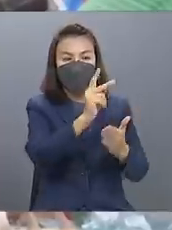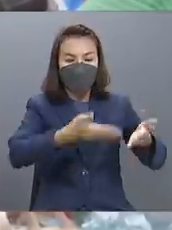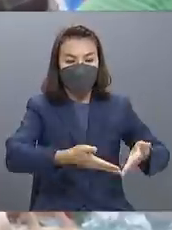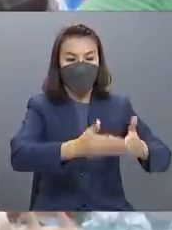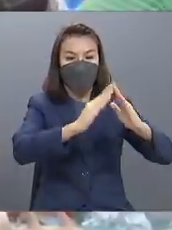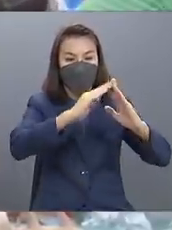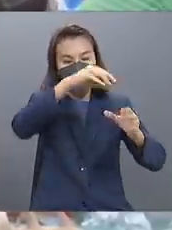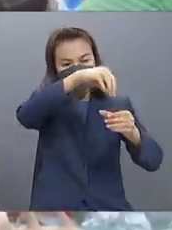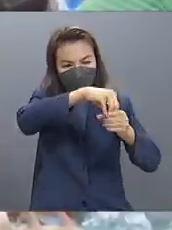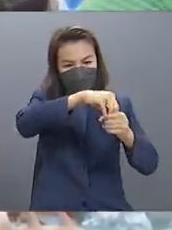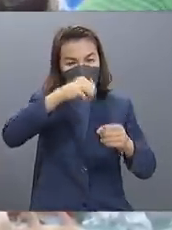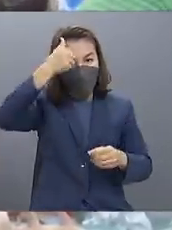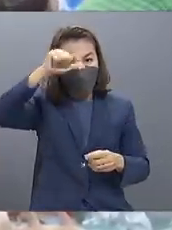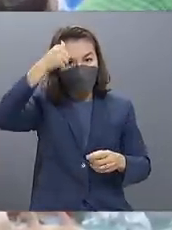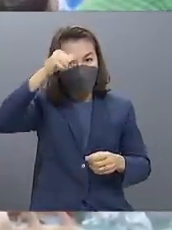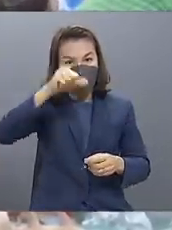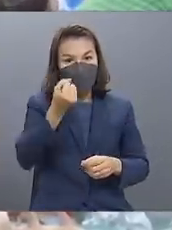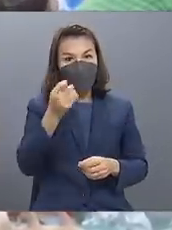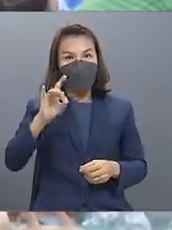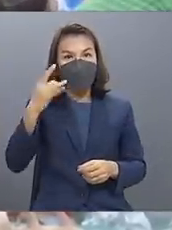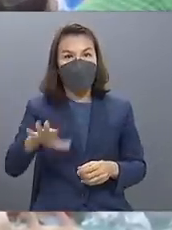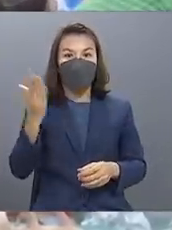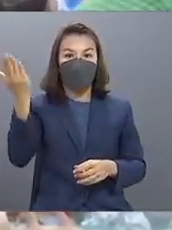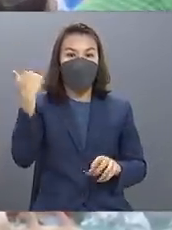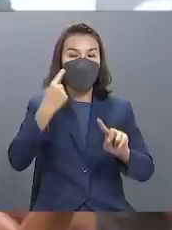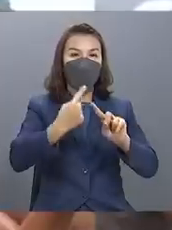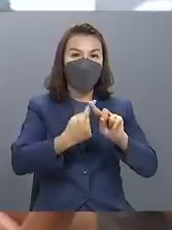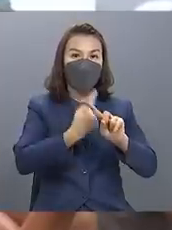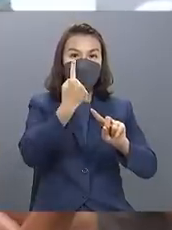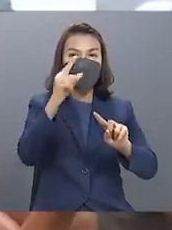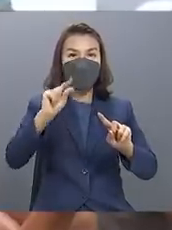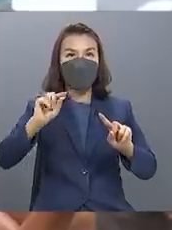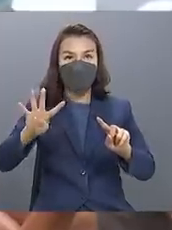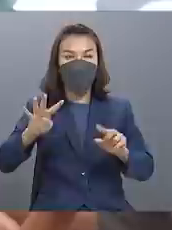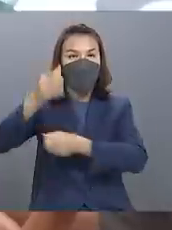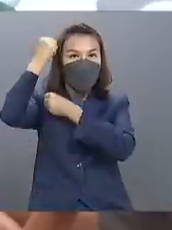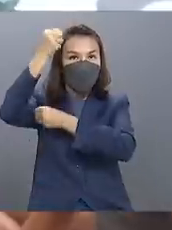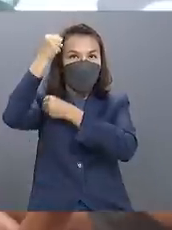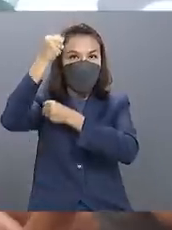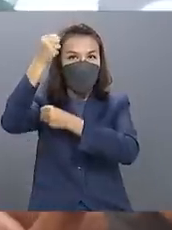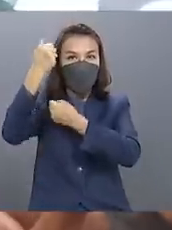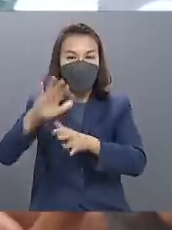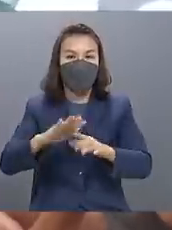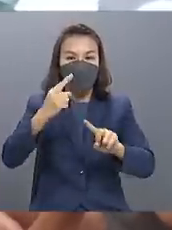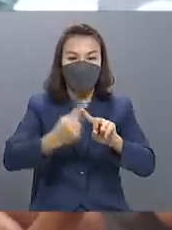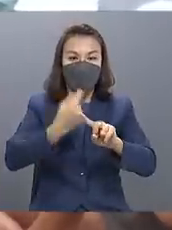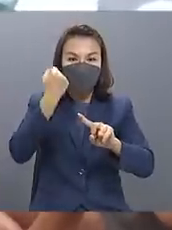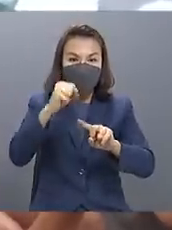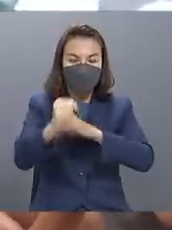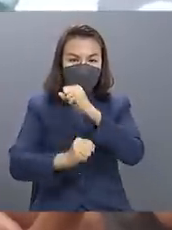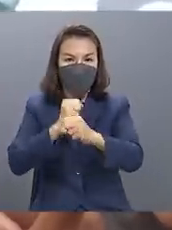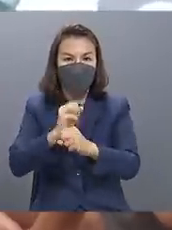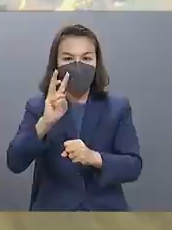โดยเริ่มตั้งแต่วันที่ 24มกราคมที่ผ่านมาครับแล้วเคยมาเรียกร้องครั้งล่าสุดเมื่อเดือนตุลาคมปี2562